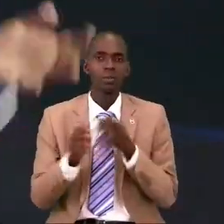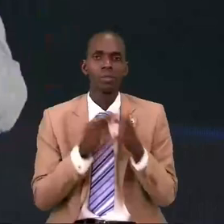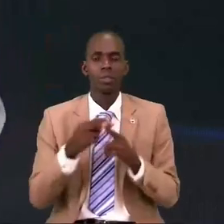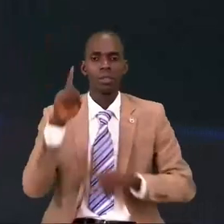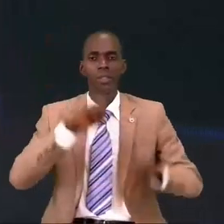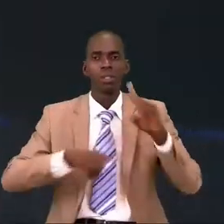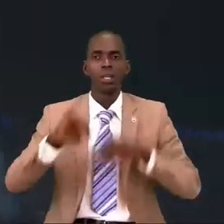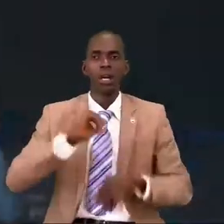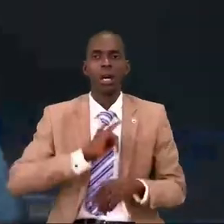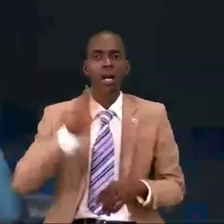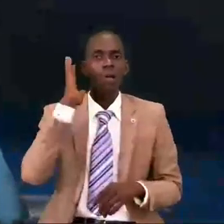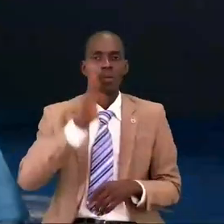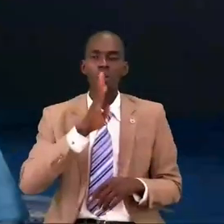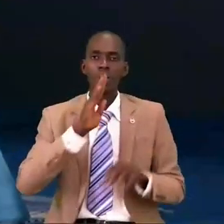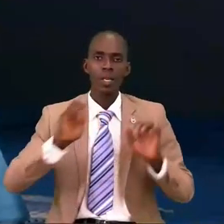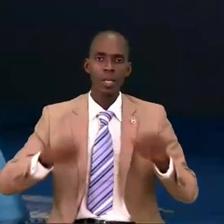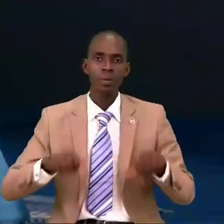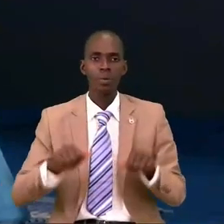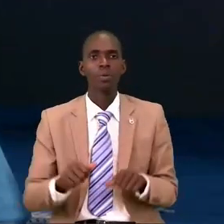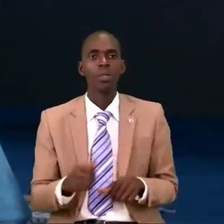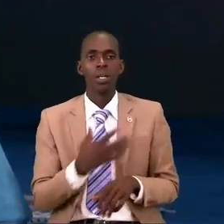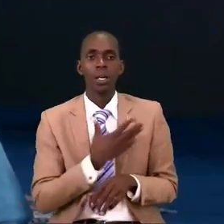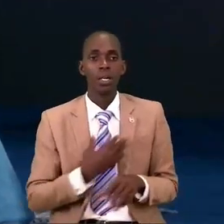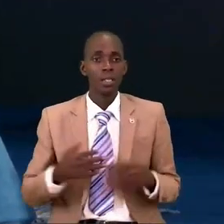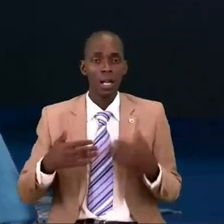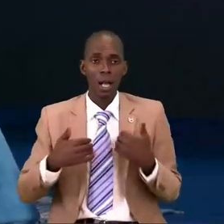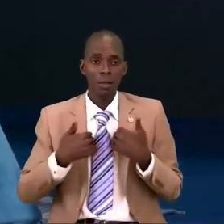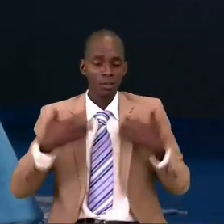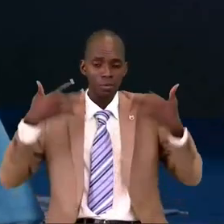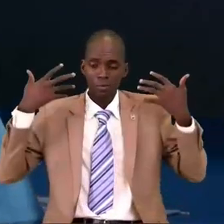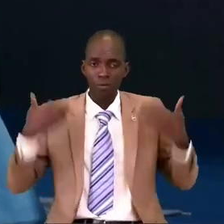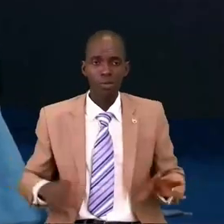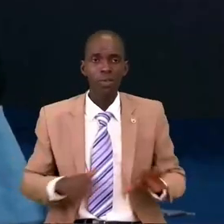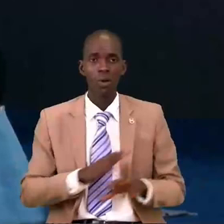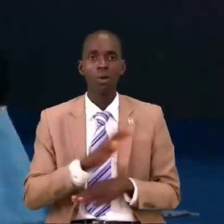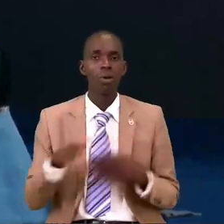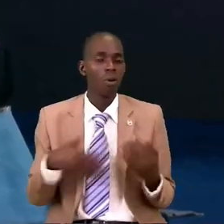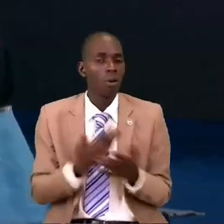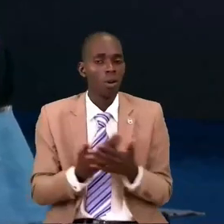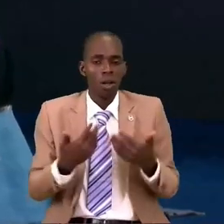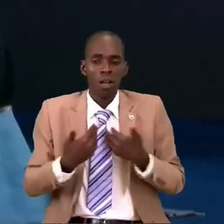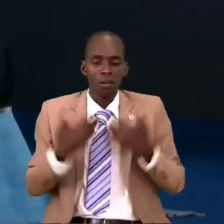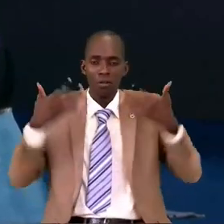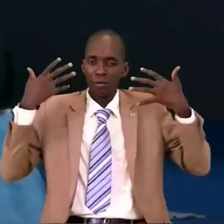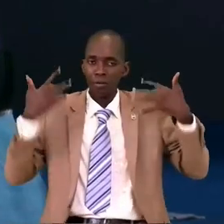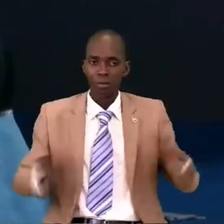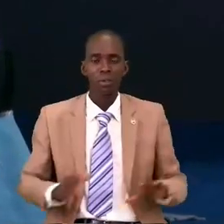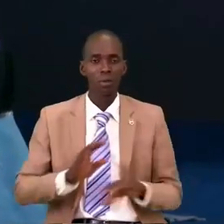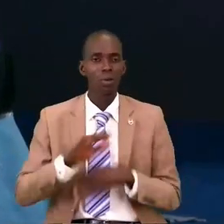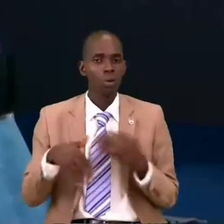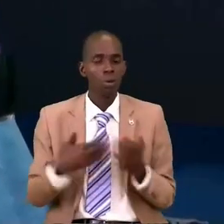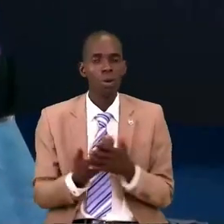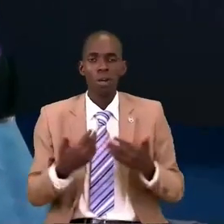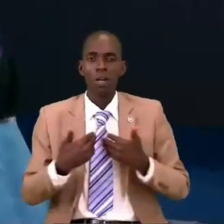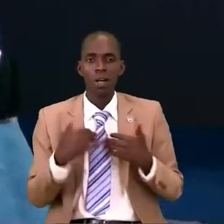Et tenir ferme. Et tenir ferme. Et tenir ferme. Après avoir tout surmonté. Vous devez tout faire.